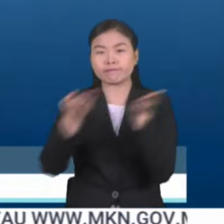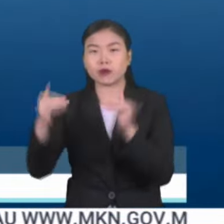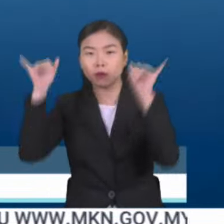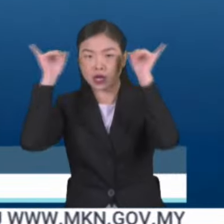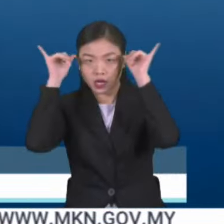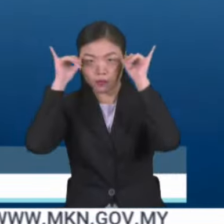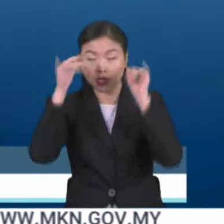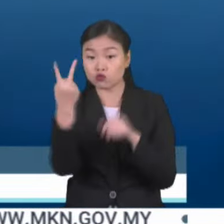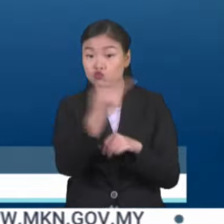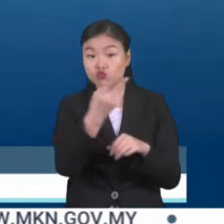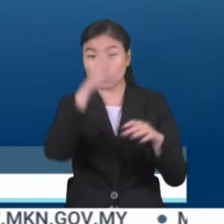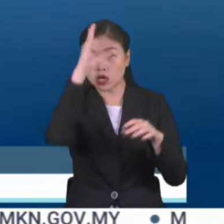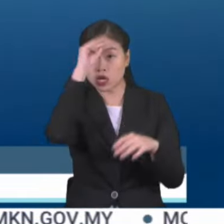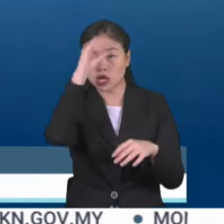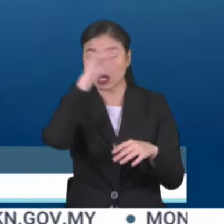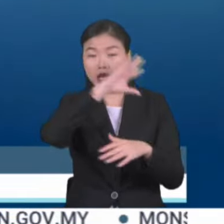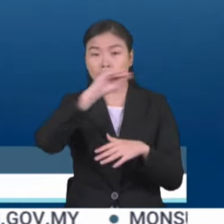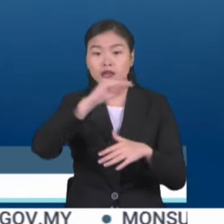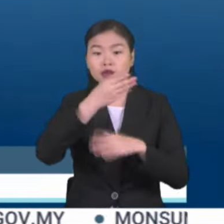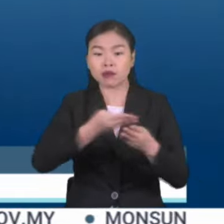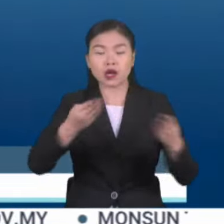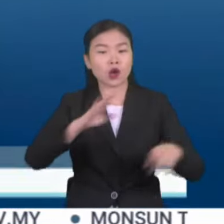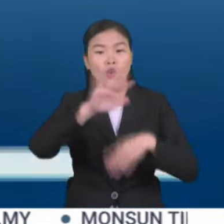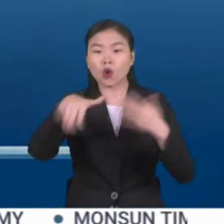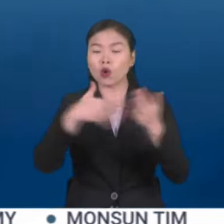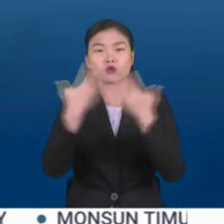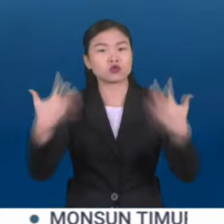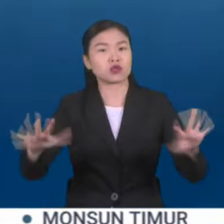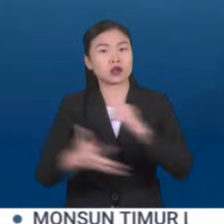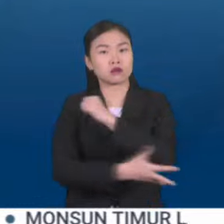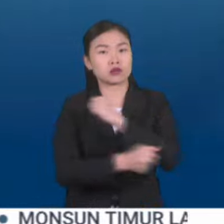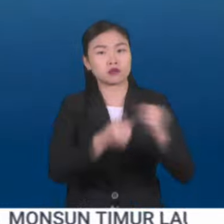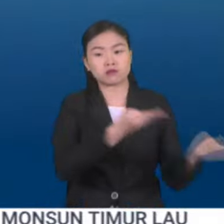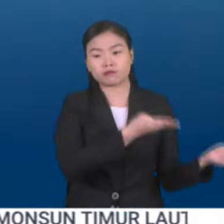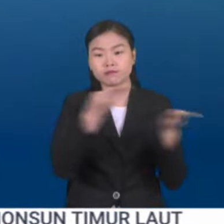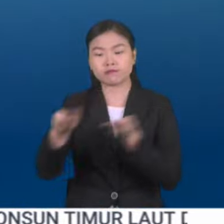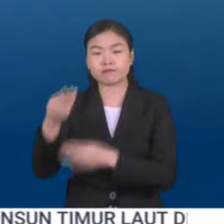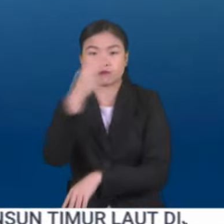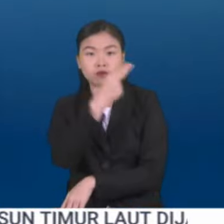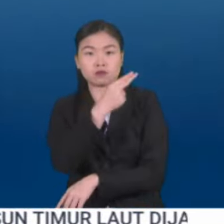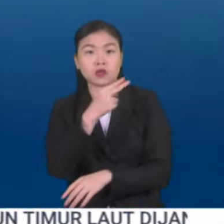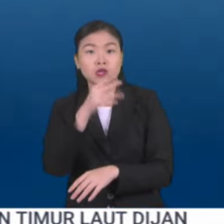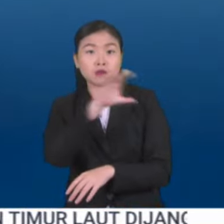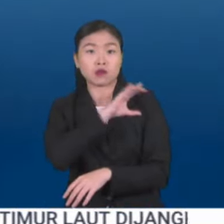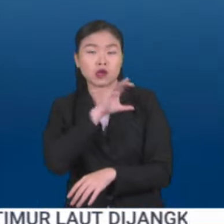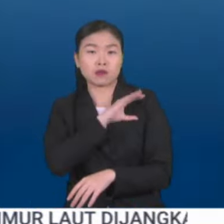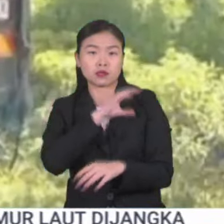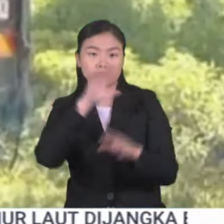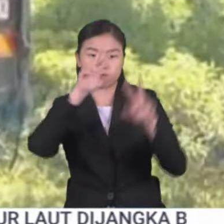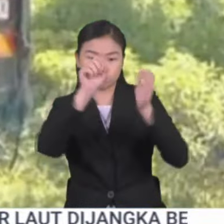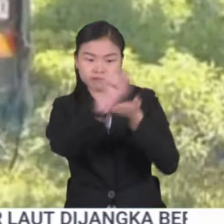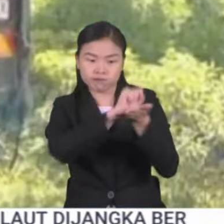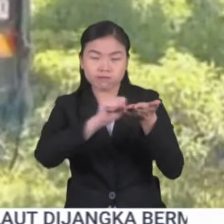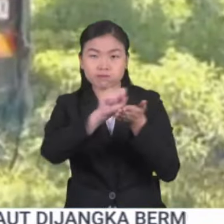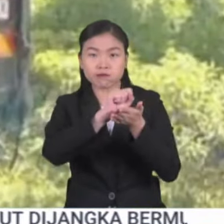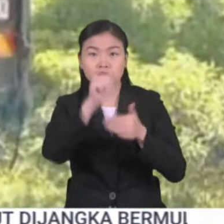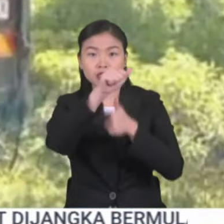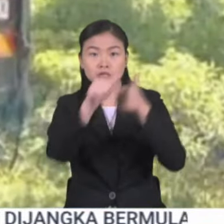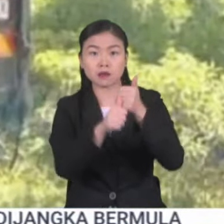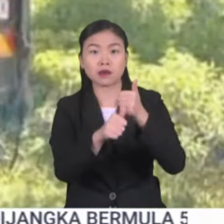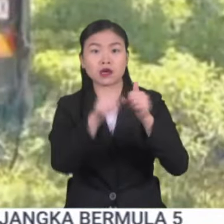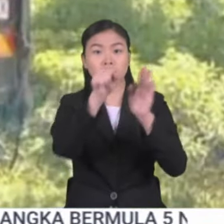kedua-dua lelaki dan barang rampasan dibawa ke Balai Polis Rantau Panjang untuk siasatan lanjut kes disiasat di bawah seksyen